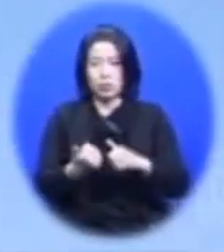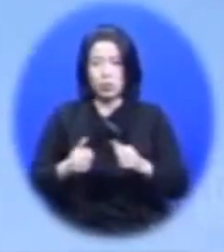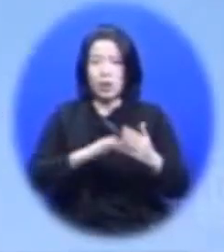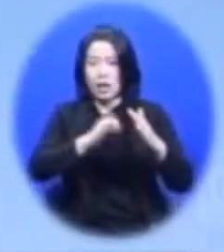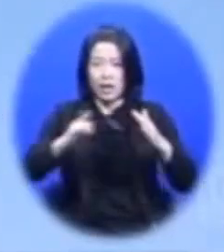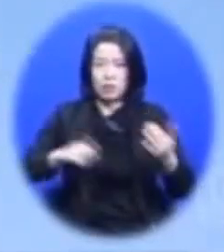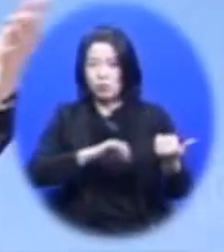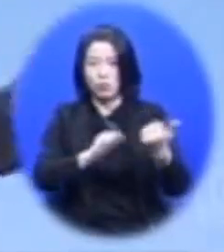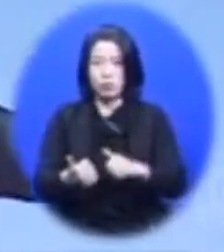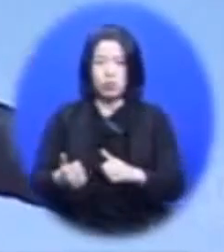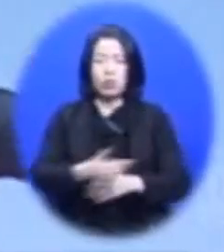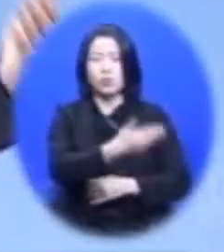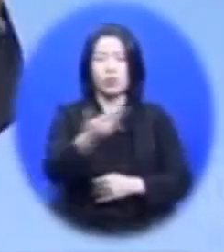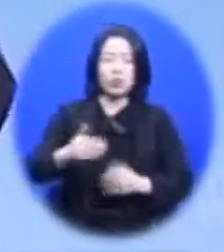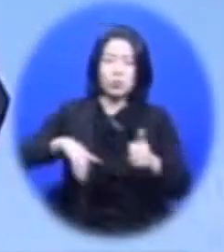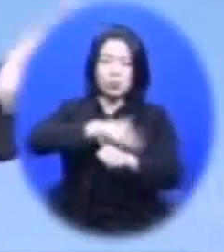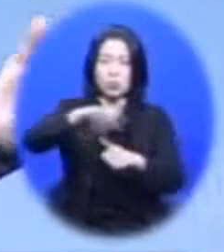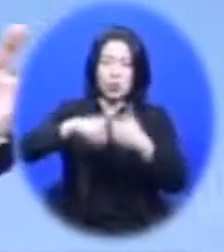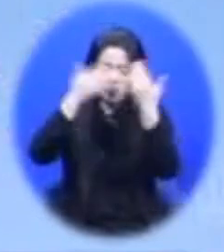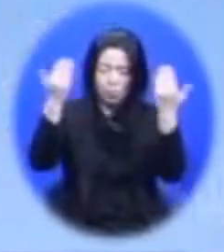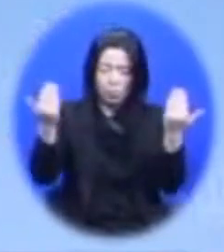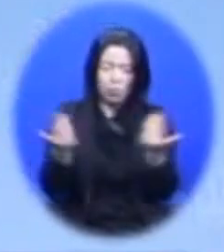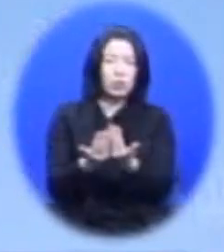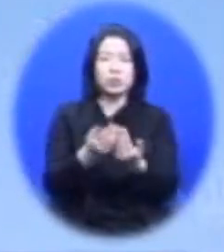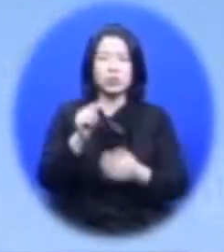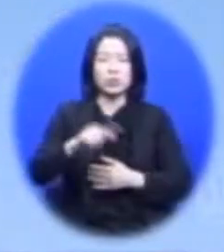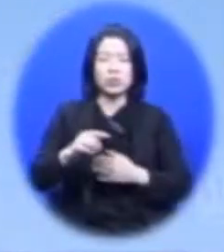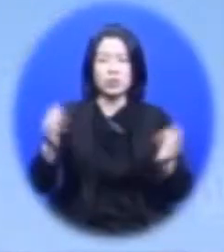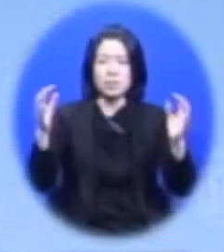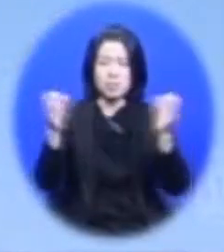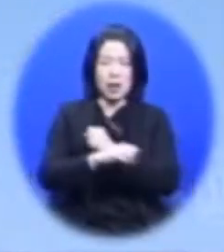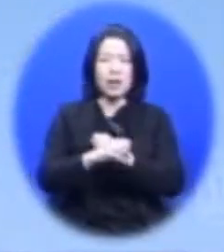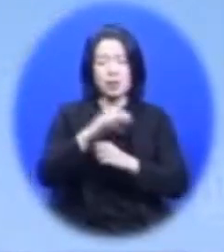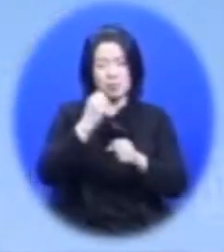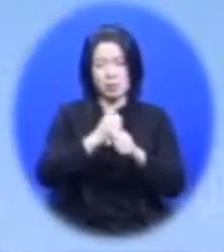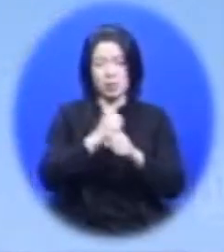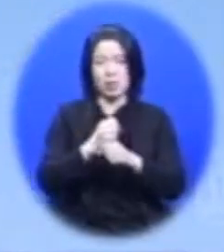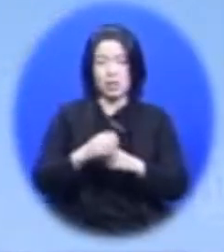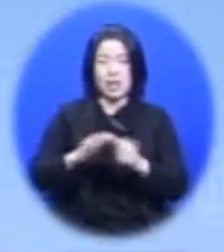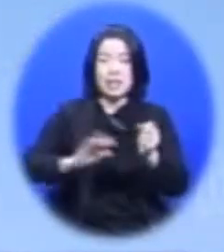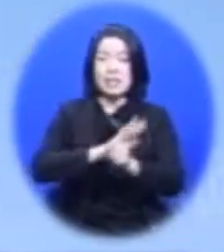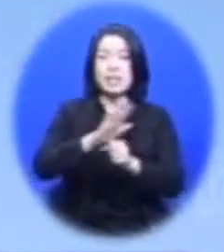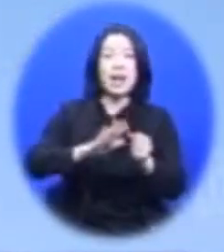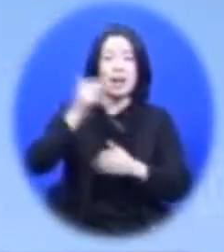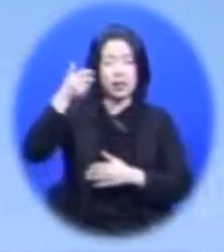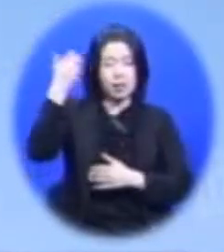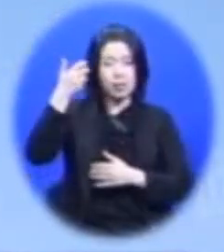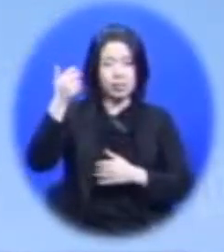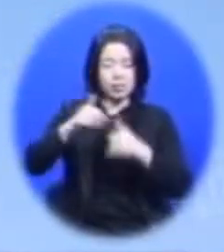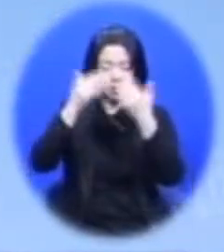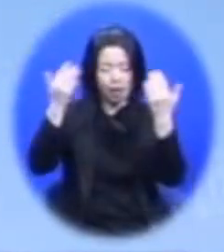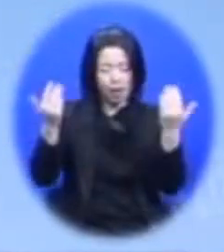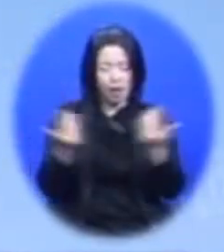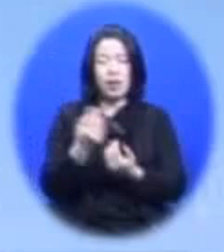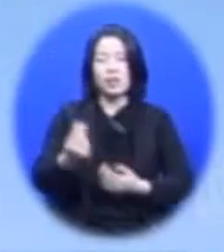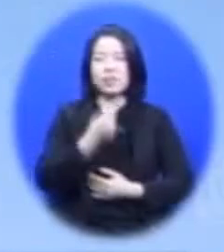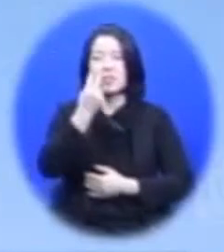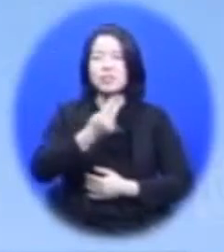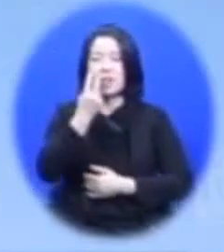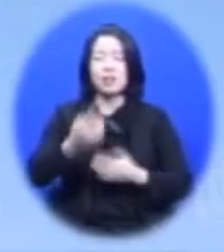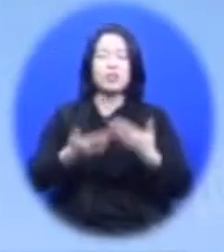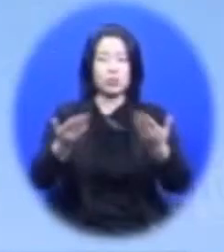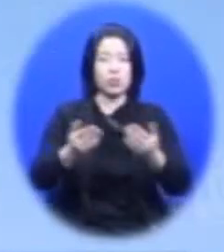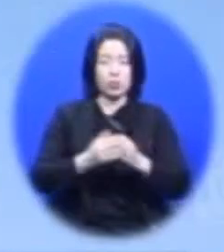죽이고 여러분 주변에 있는 모든 것을 파괴하는 거예요. 사랑의 영은 다 살려냅니다.